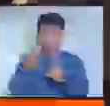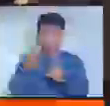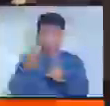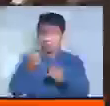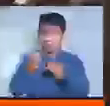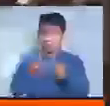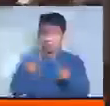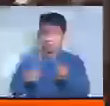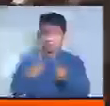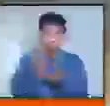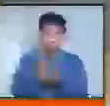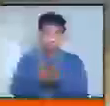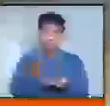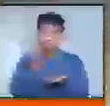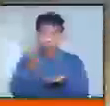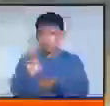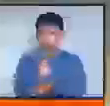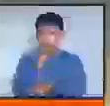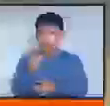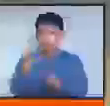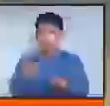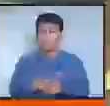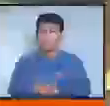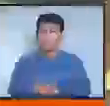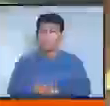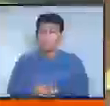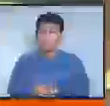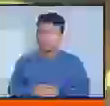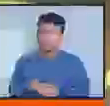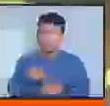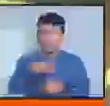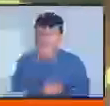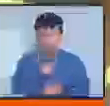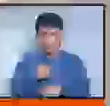o paraan para tumigil sa paninigarilyo. Even the most contaminated and the